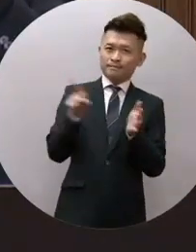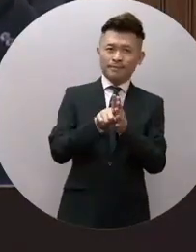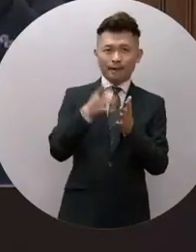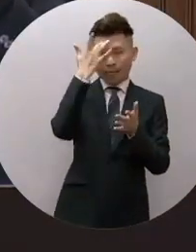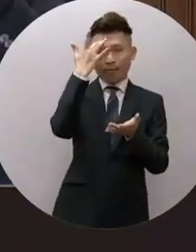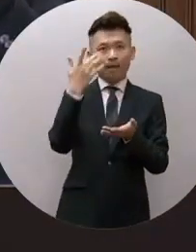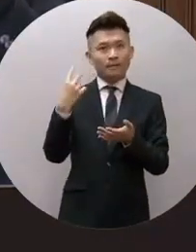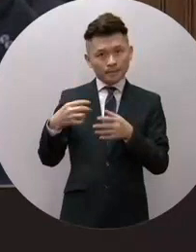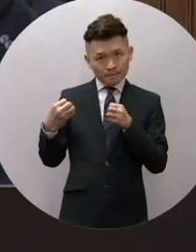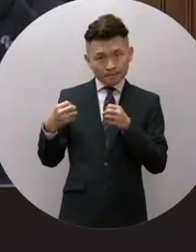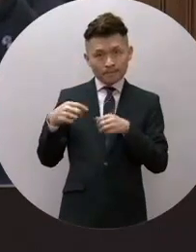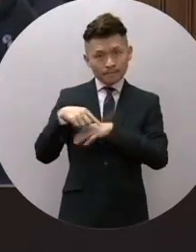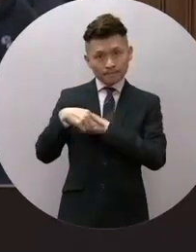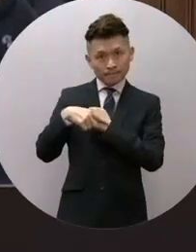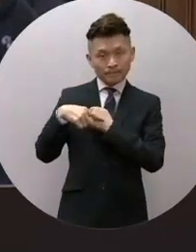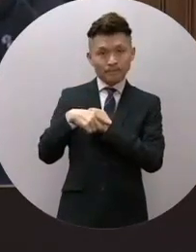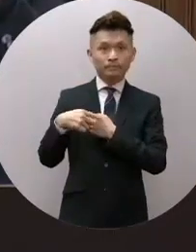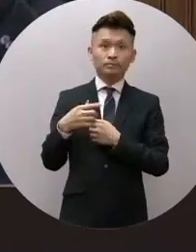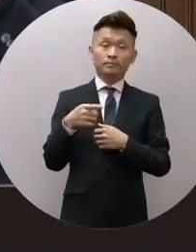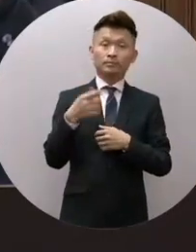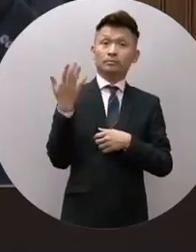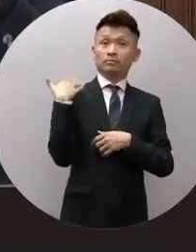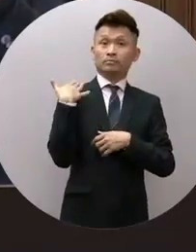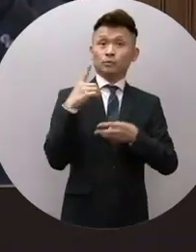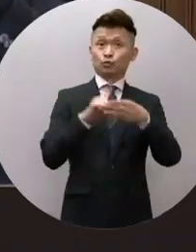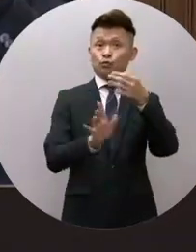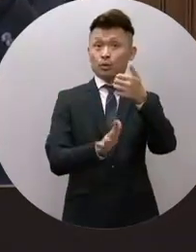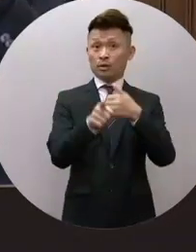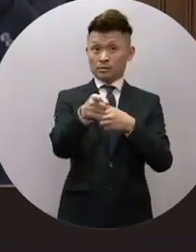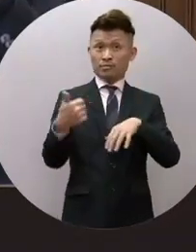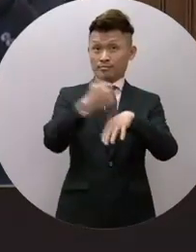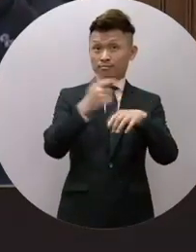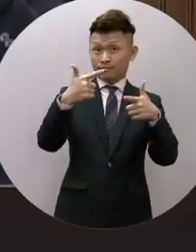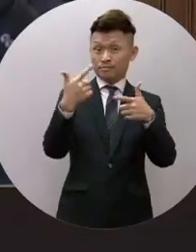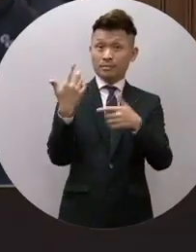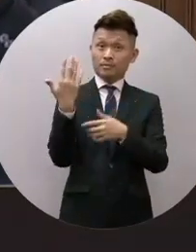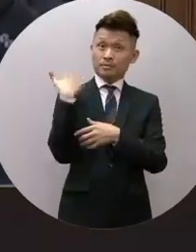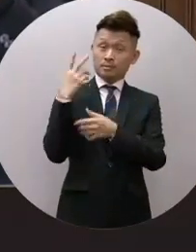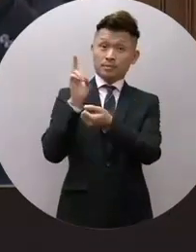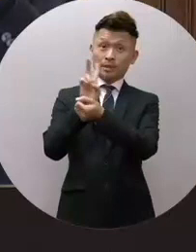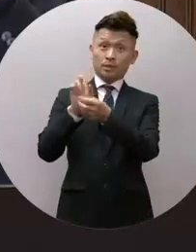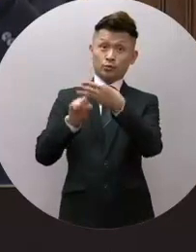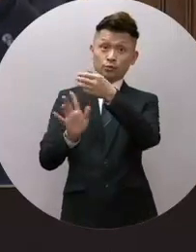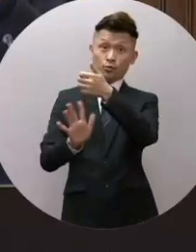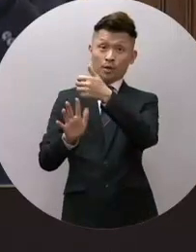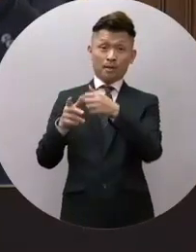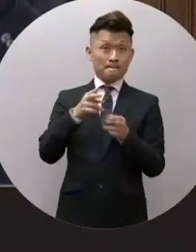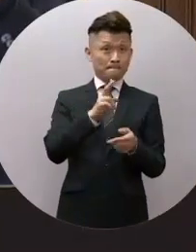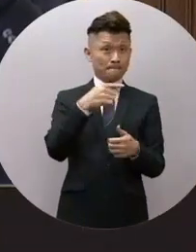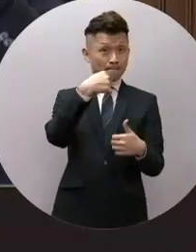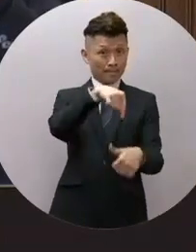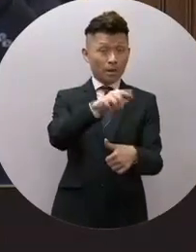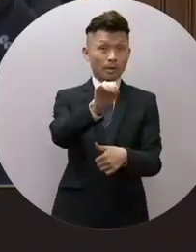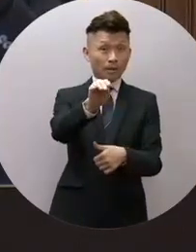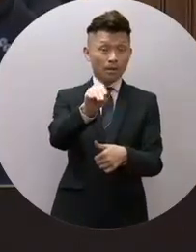得农委会，因为当时不是主委您了哈，所以我不晓得当时的主委有没有，林主委有没有特别指示怎么做，或者是现在的